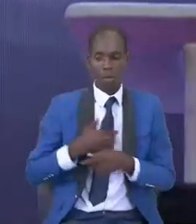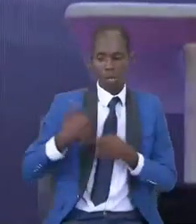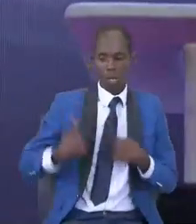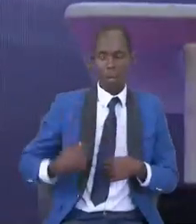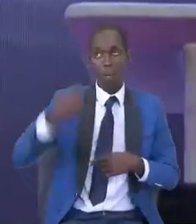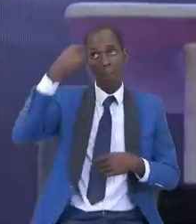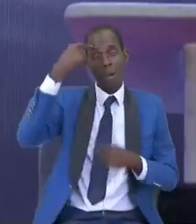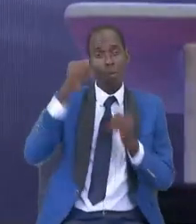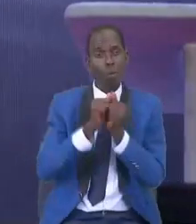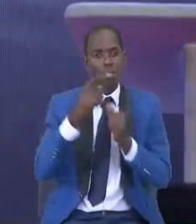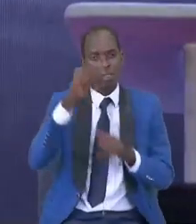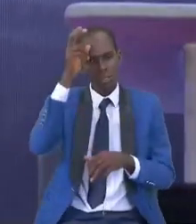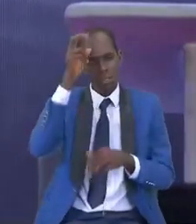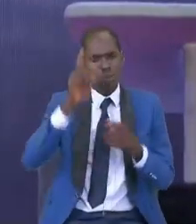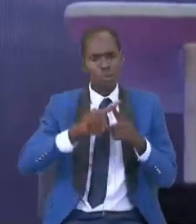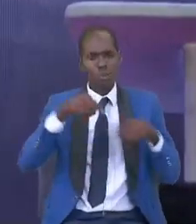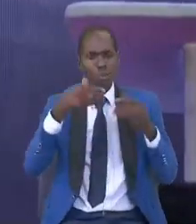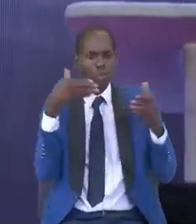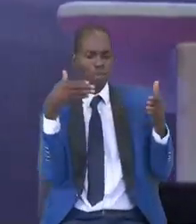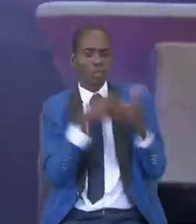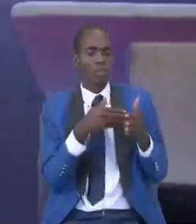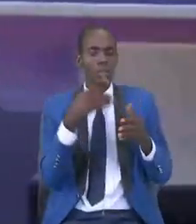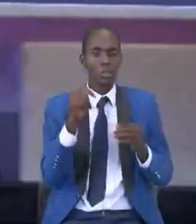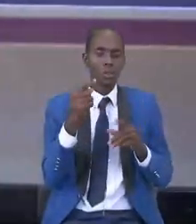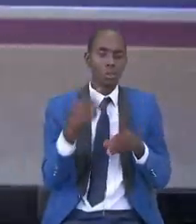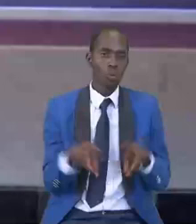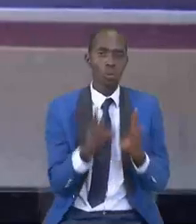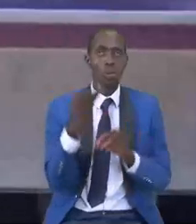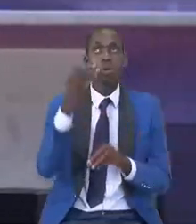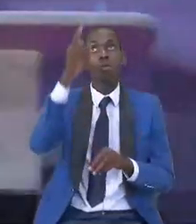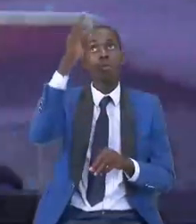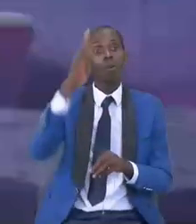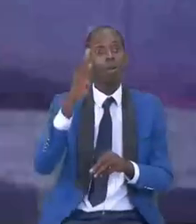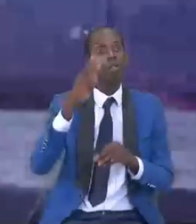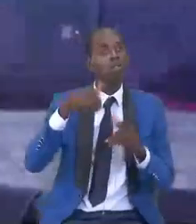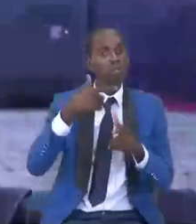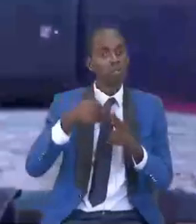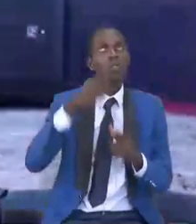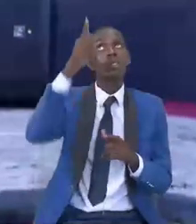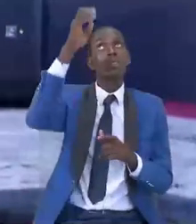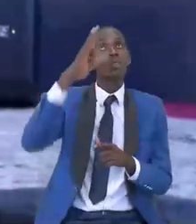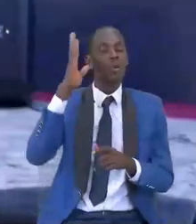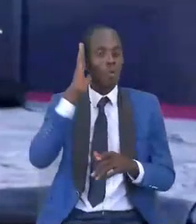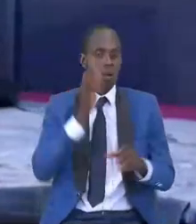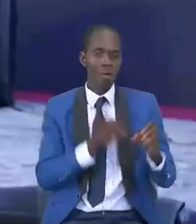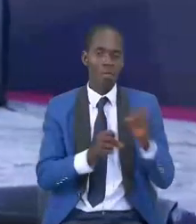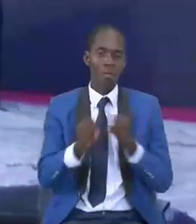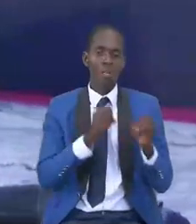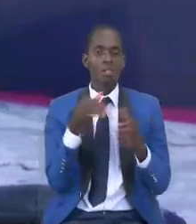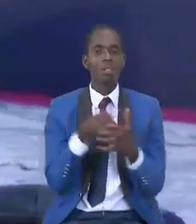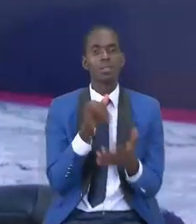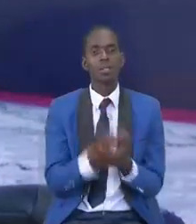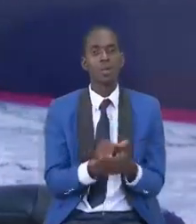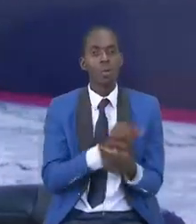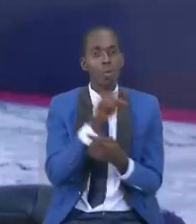nos cœurs, nos pensées au diable, pour aller dans la direction opposée, Dieu va combattre